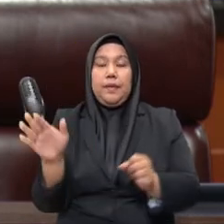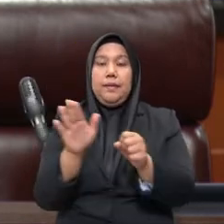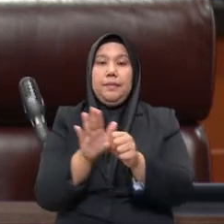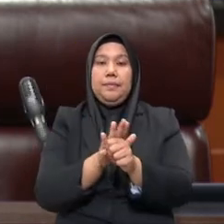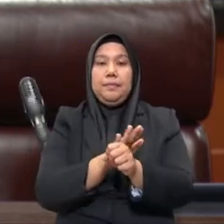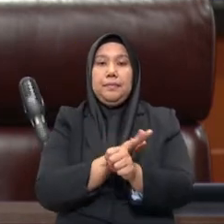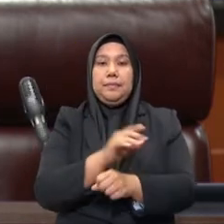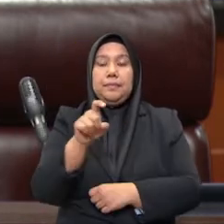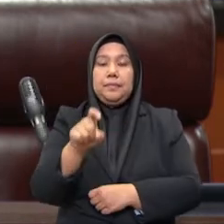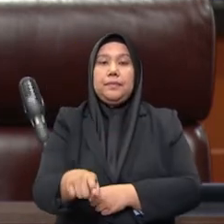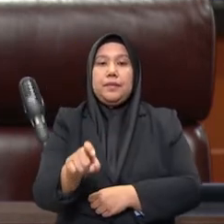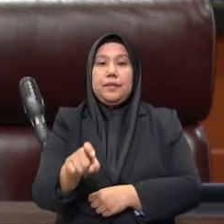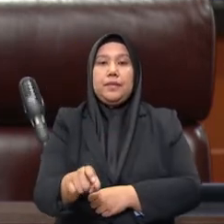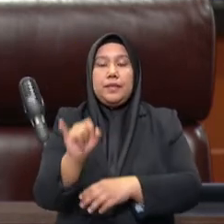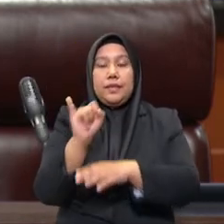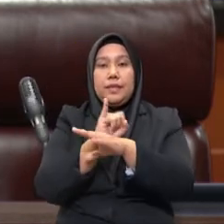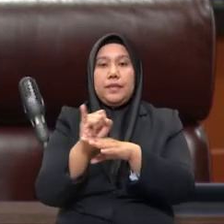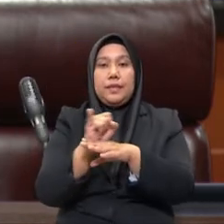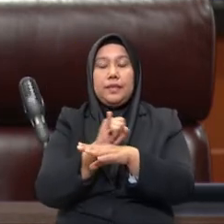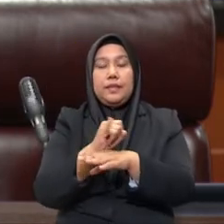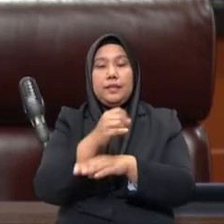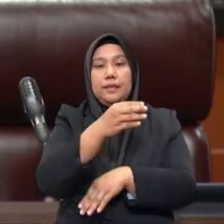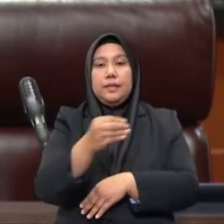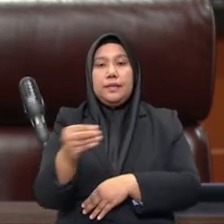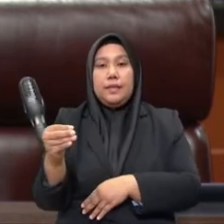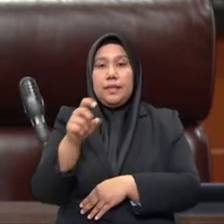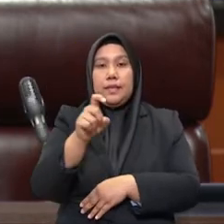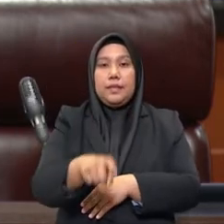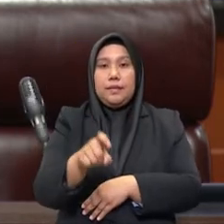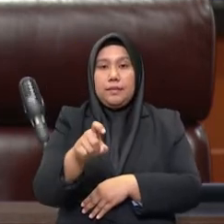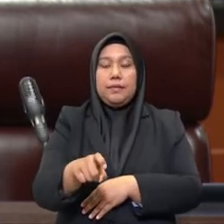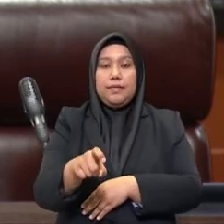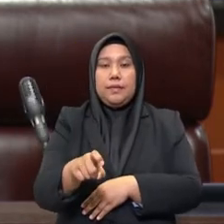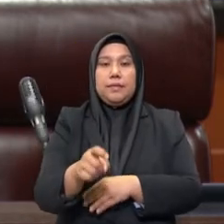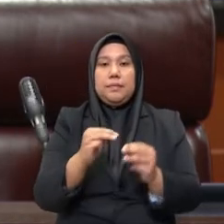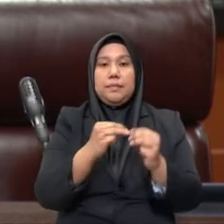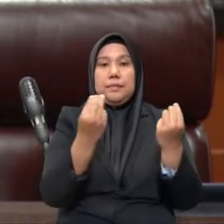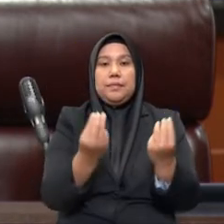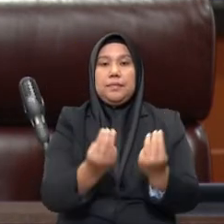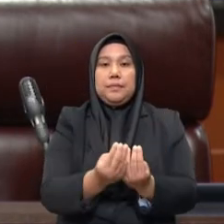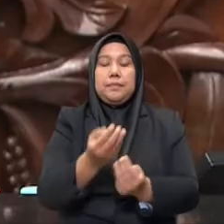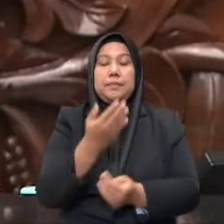memenuhi keperluan industri dan juga keperluan populasi. Sekian, terima kasih.